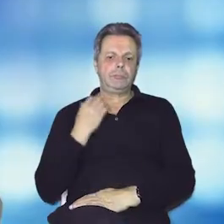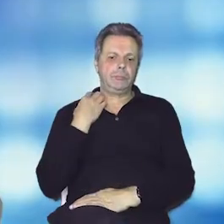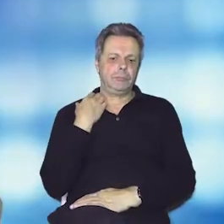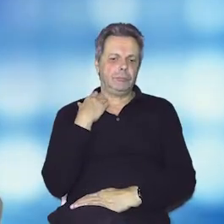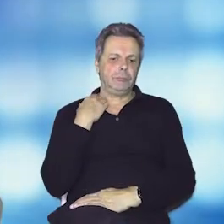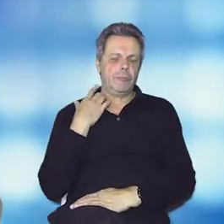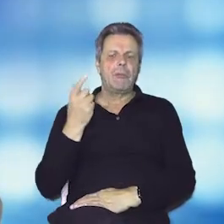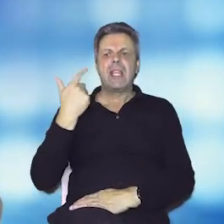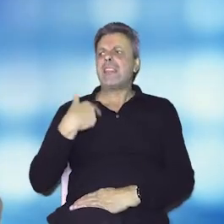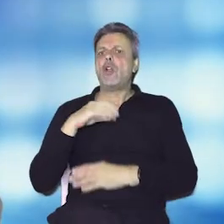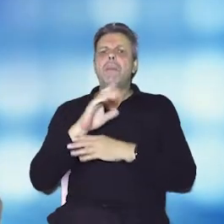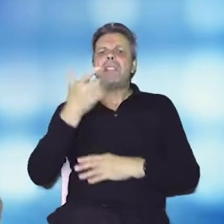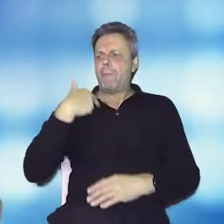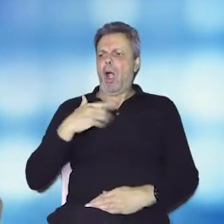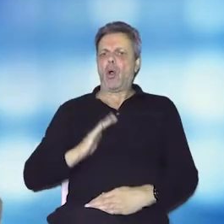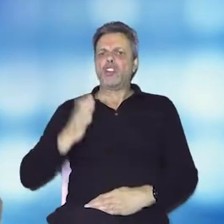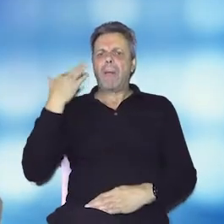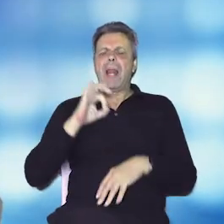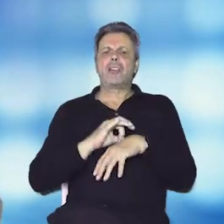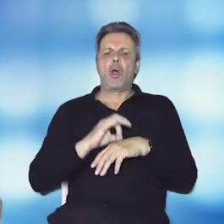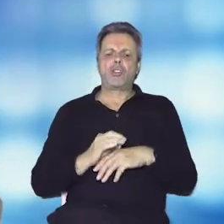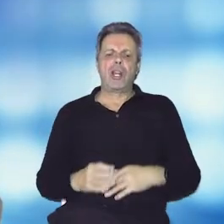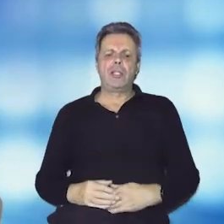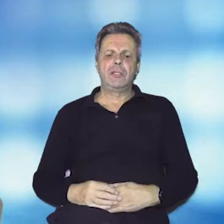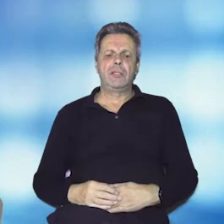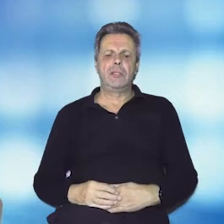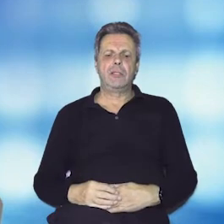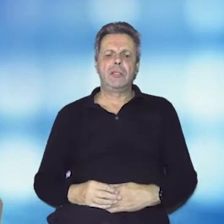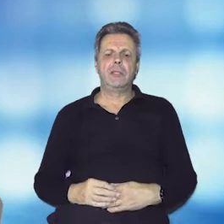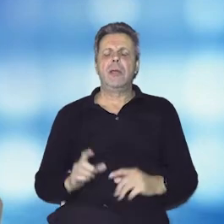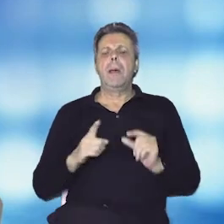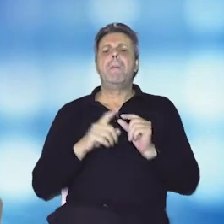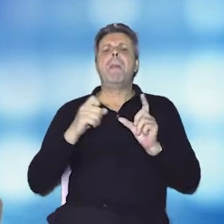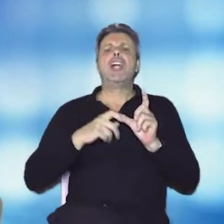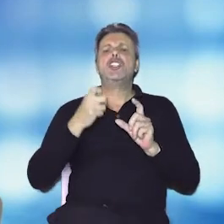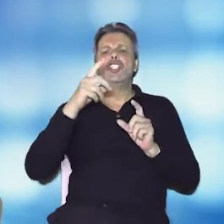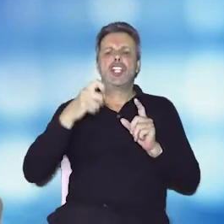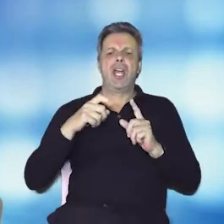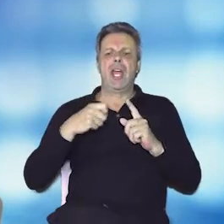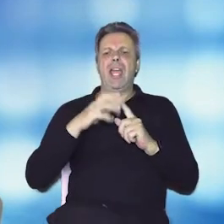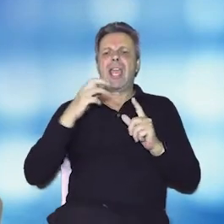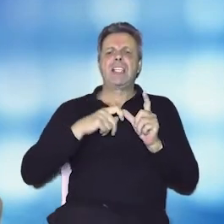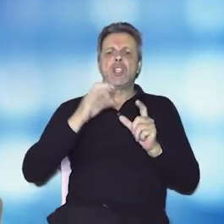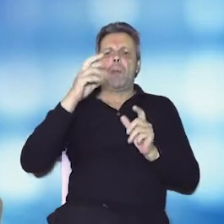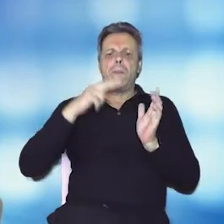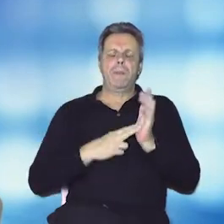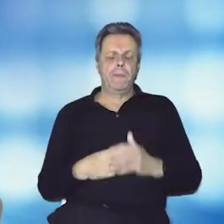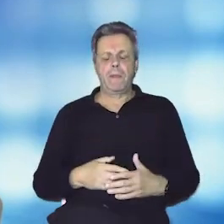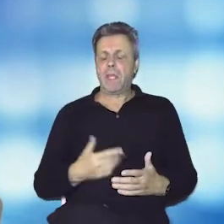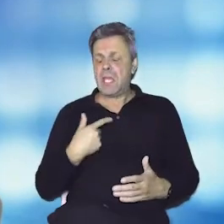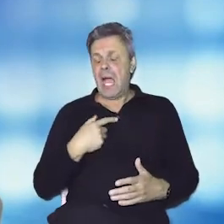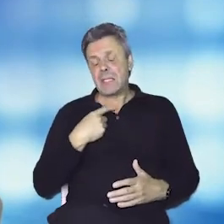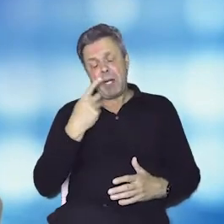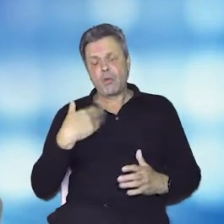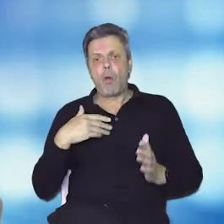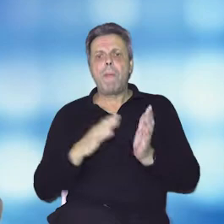U jednoj emisiji bila mi je i gošća doktorica Vanja Bašić-Kes. I onda sam spomenuo primjer